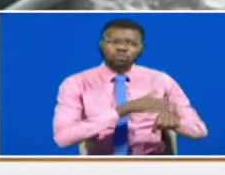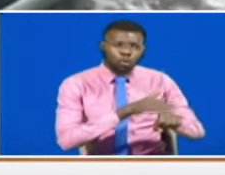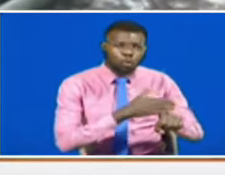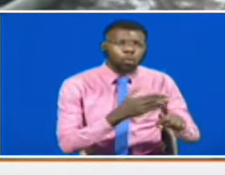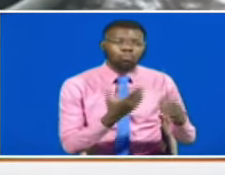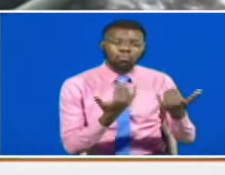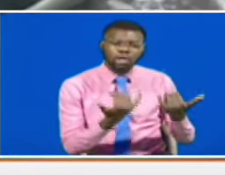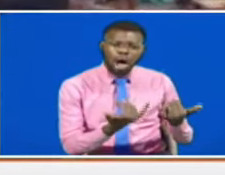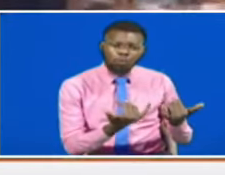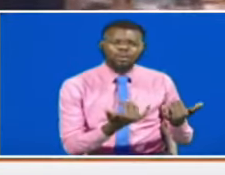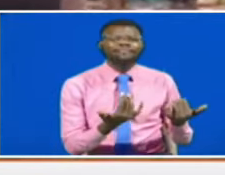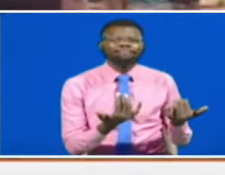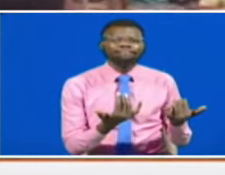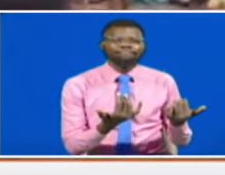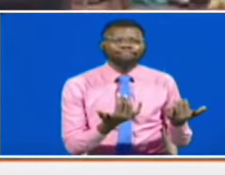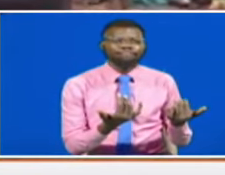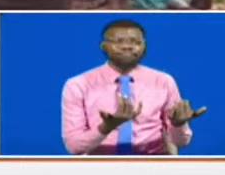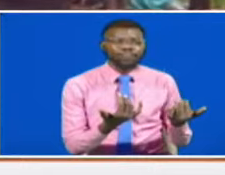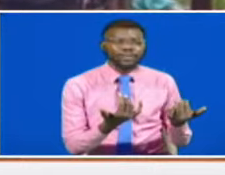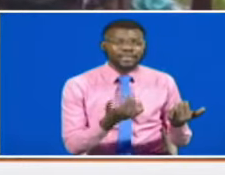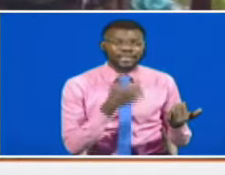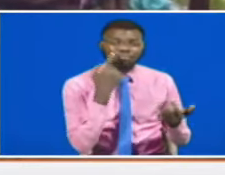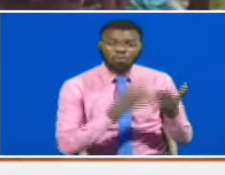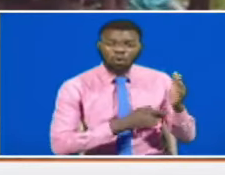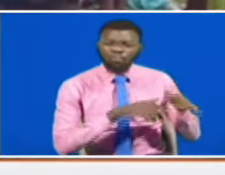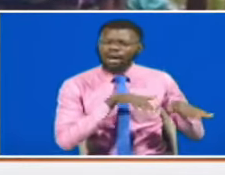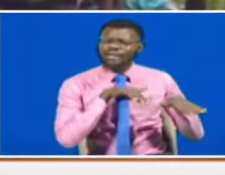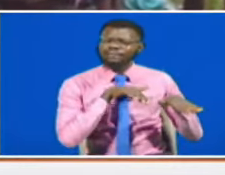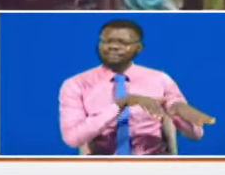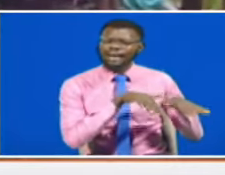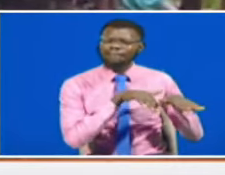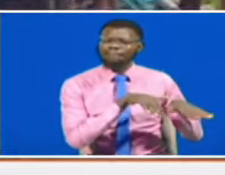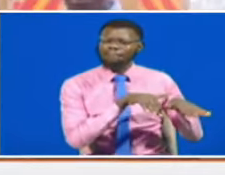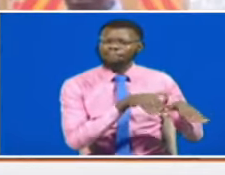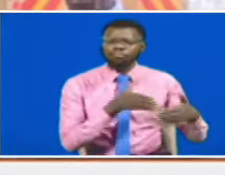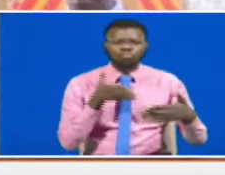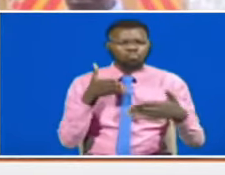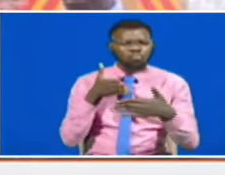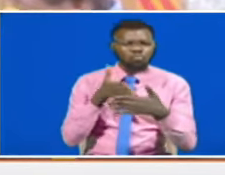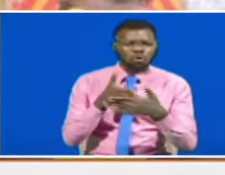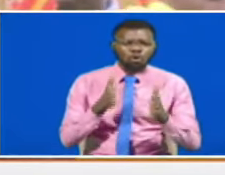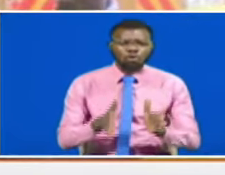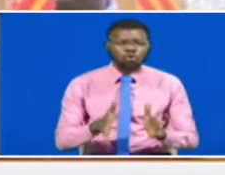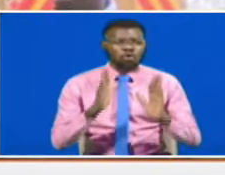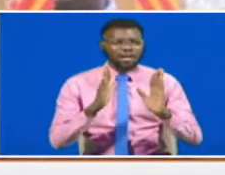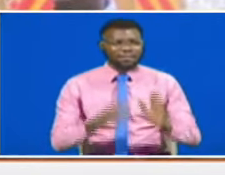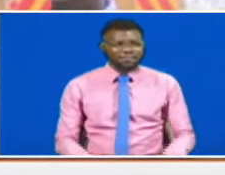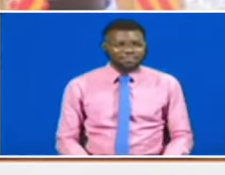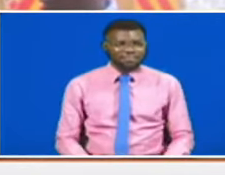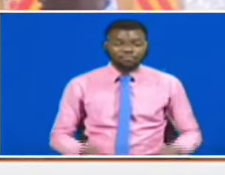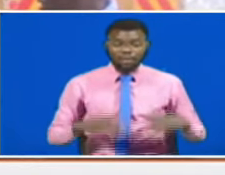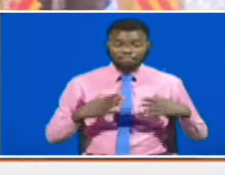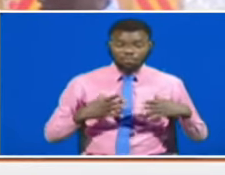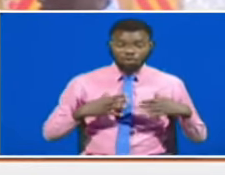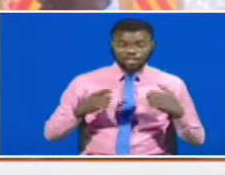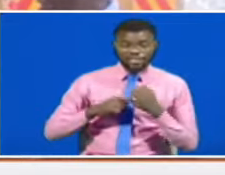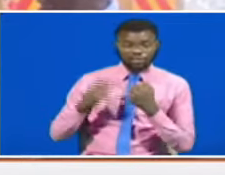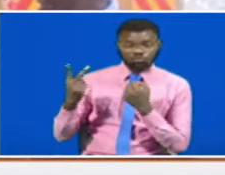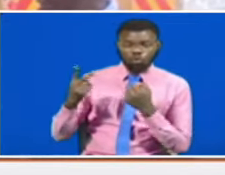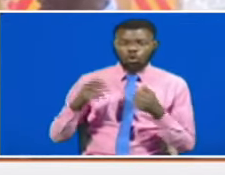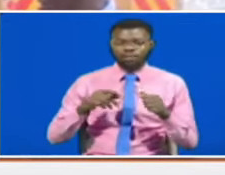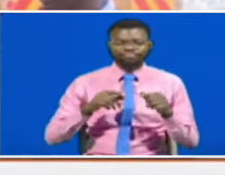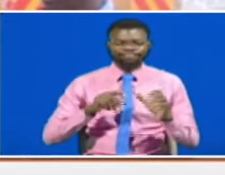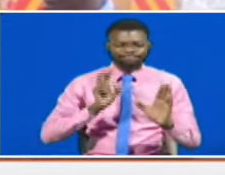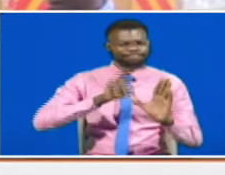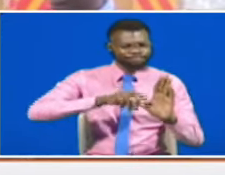huku msongamano ukitatiza shughuli katika barabara hii. Basi hili ni abiria 62, na